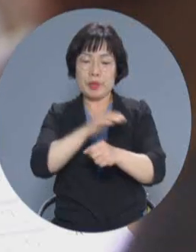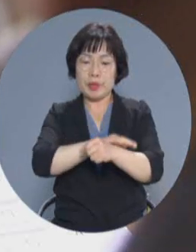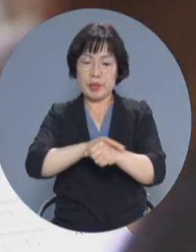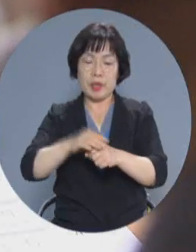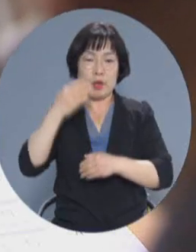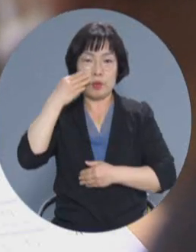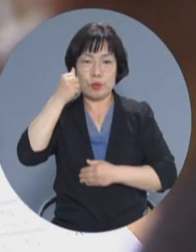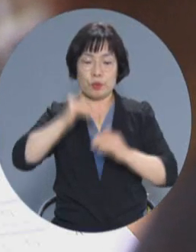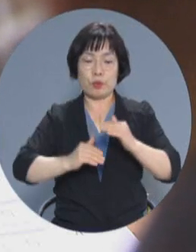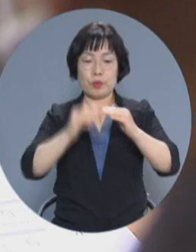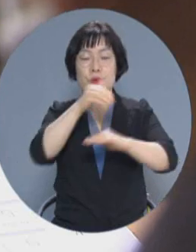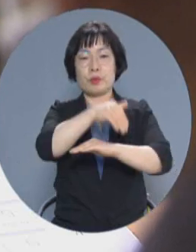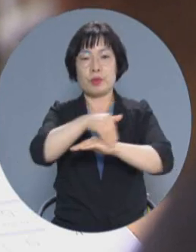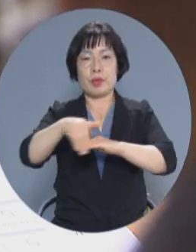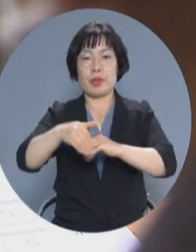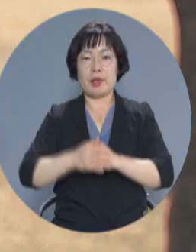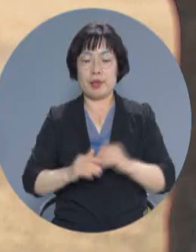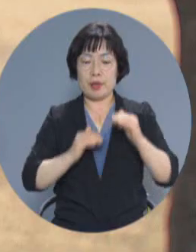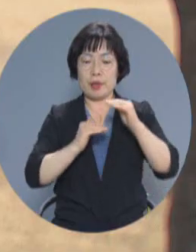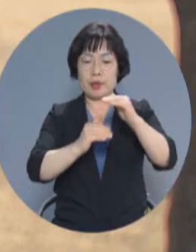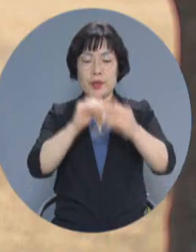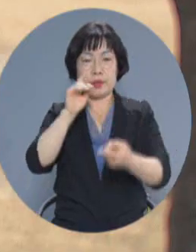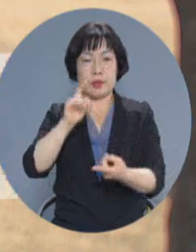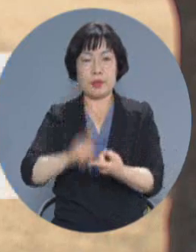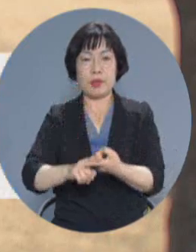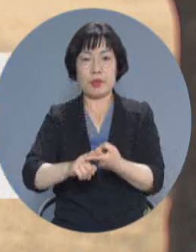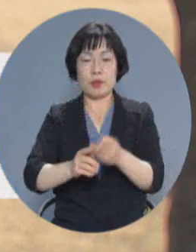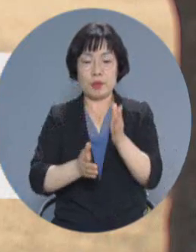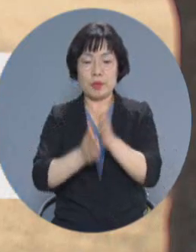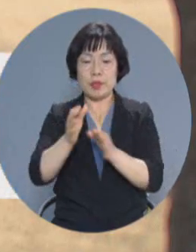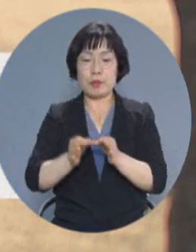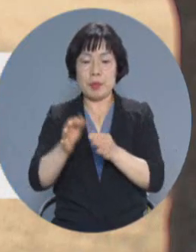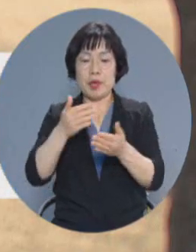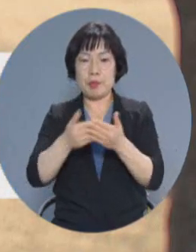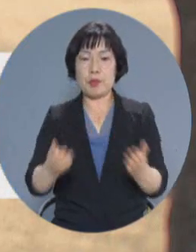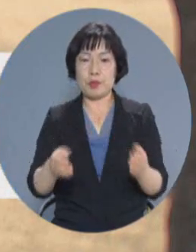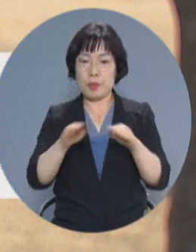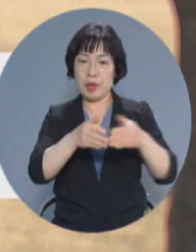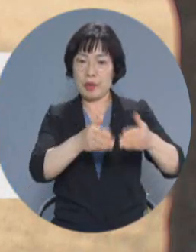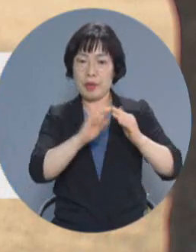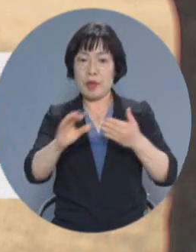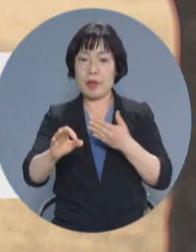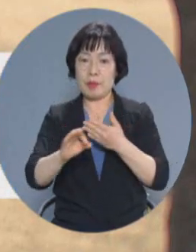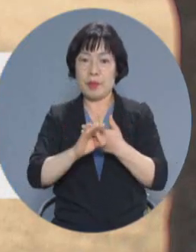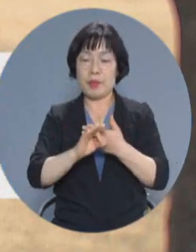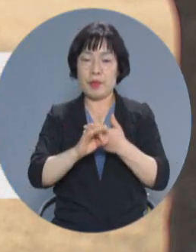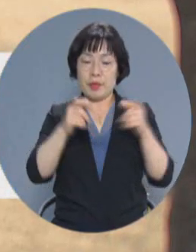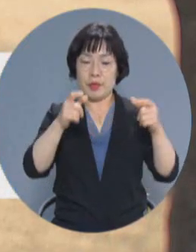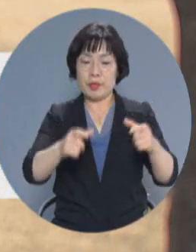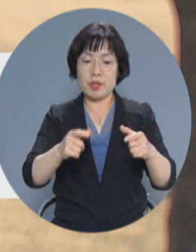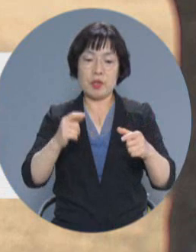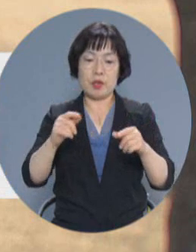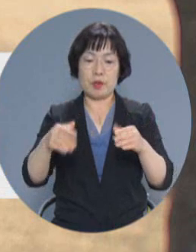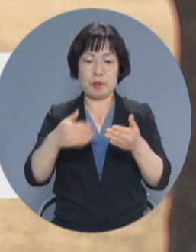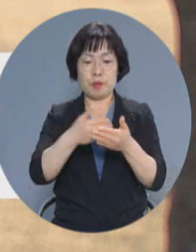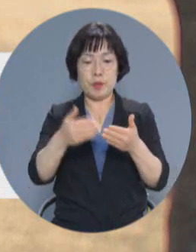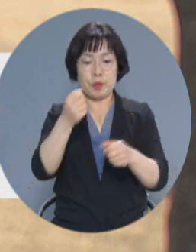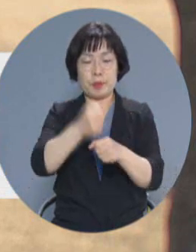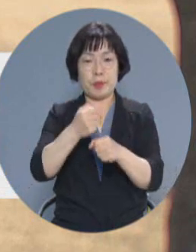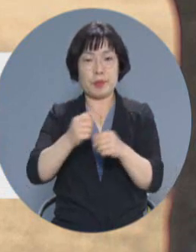추진한다는 계획입니다. 절차대로 시립미술관이 건립하게 되면 지역 미술